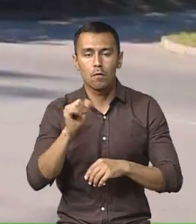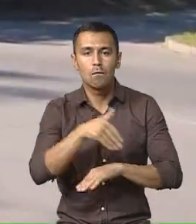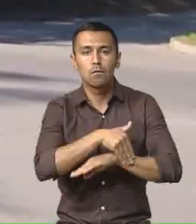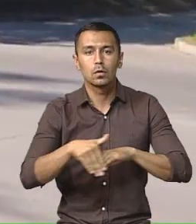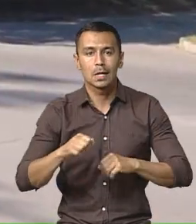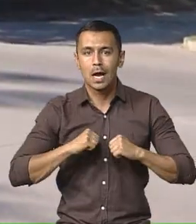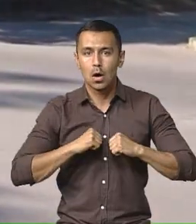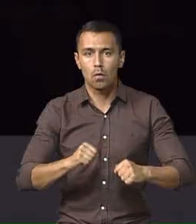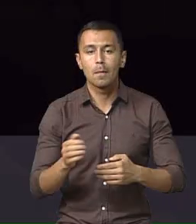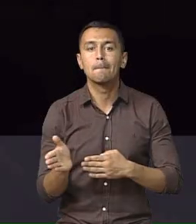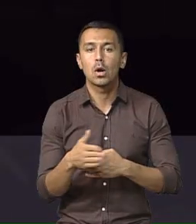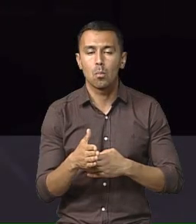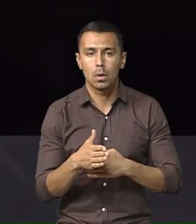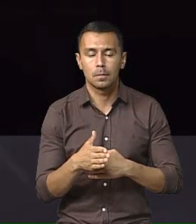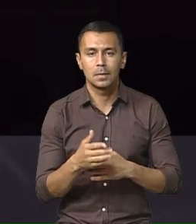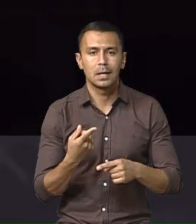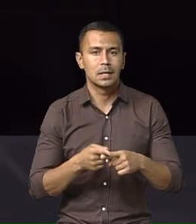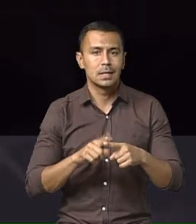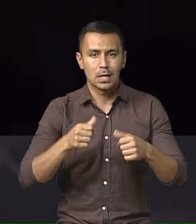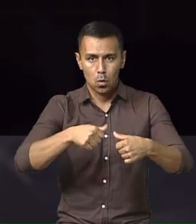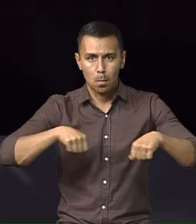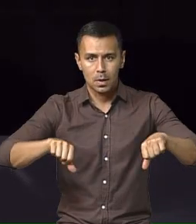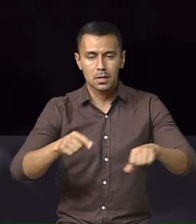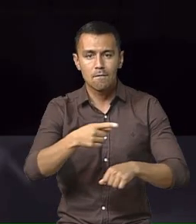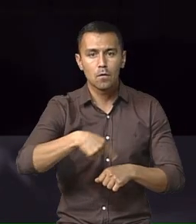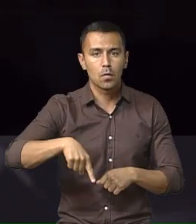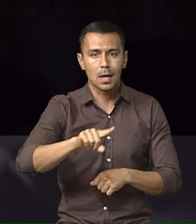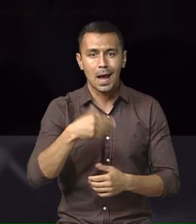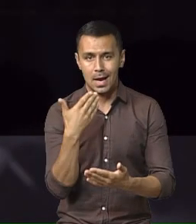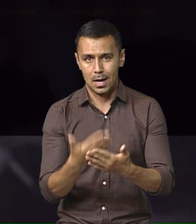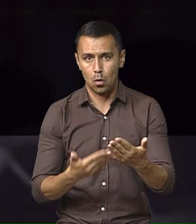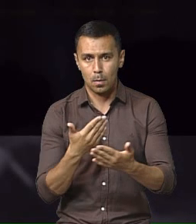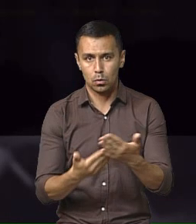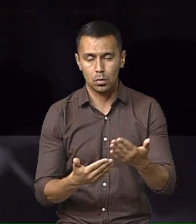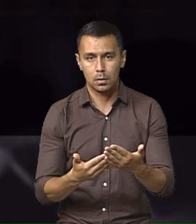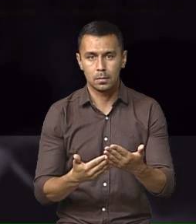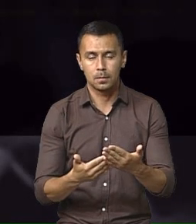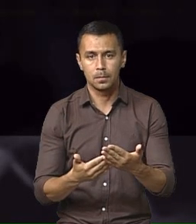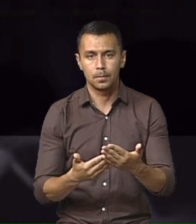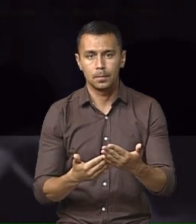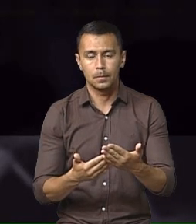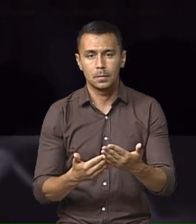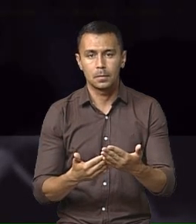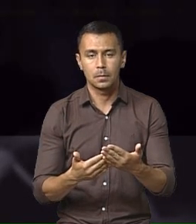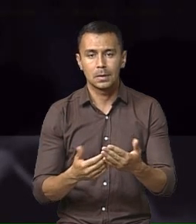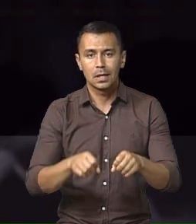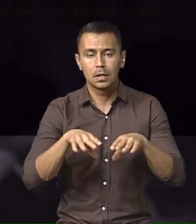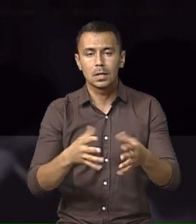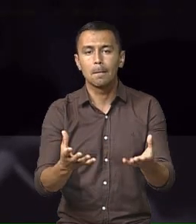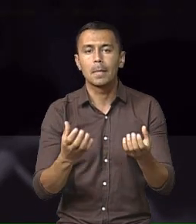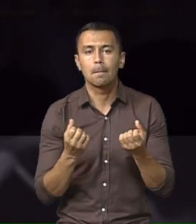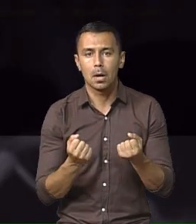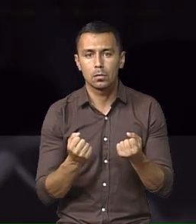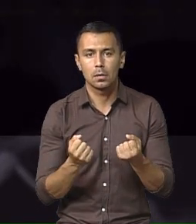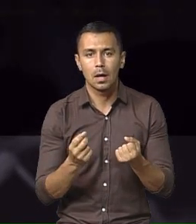вулицею Героїв Маріуполя. Топонімічна комісія, вона рекомендує, робить певну рекомендацію. Рішення